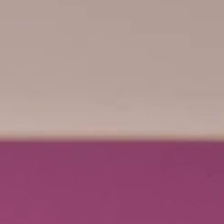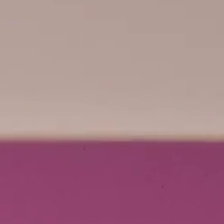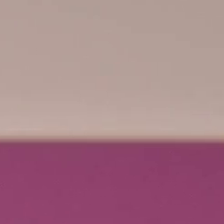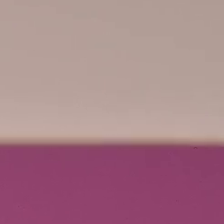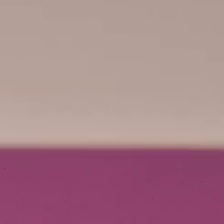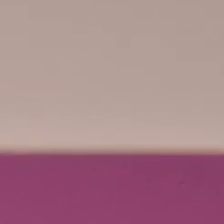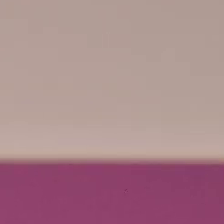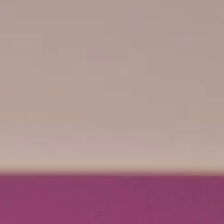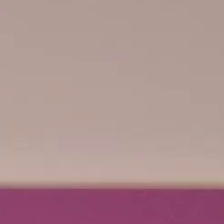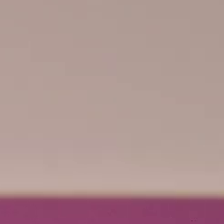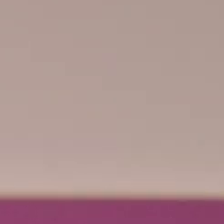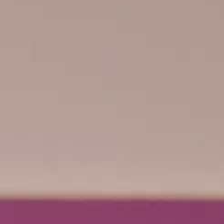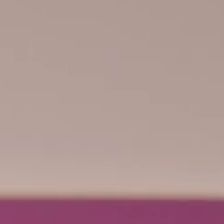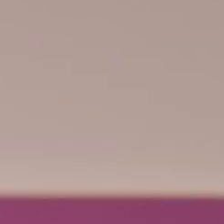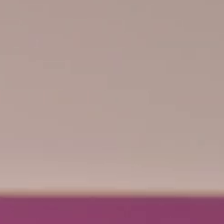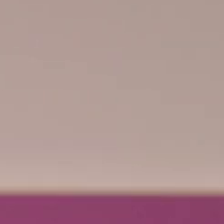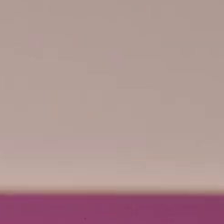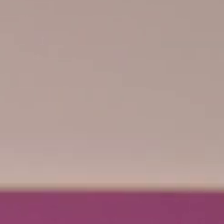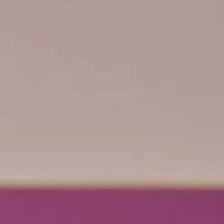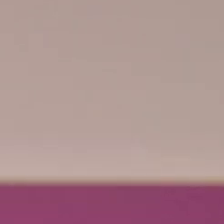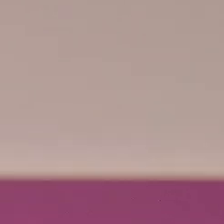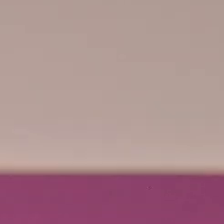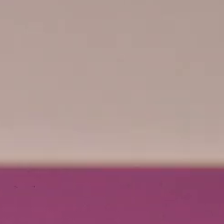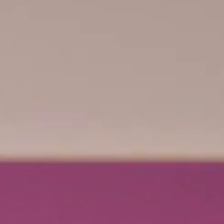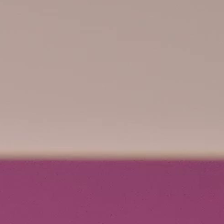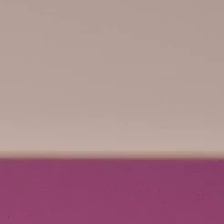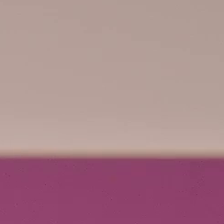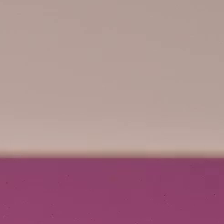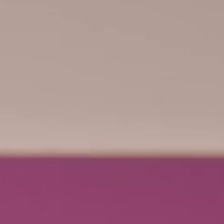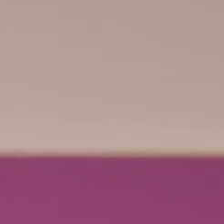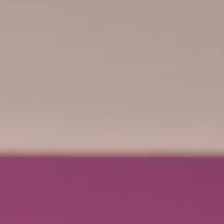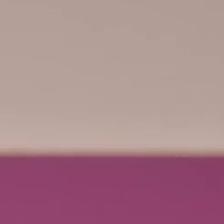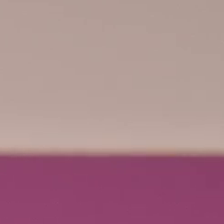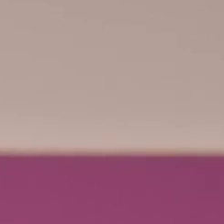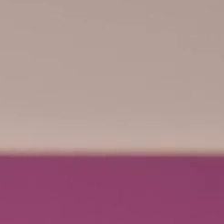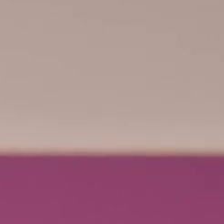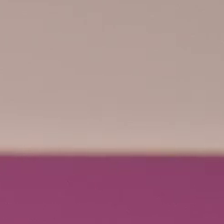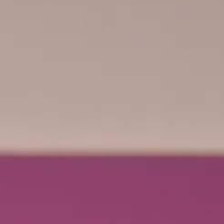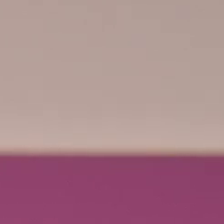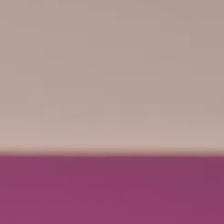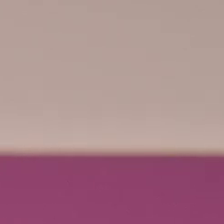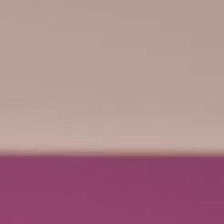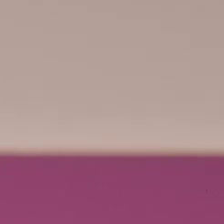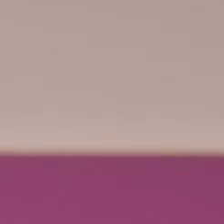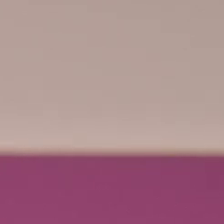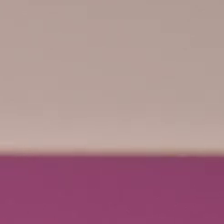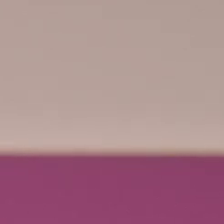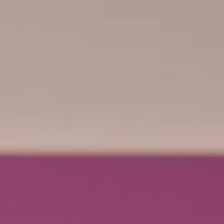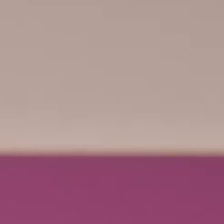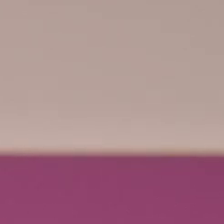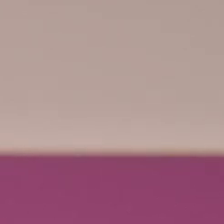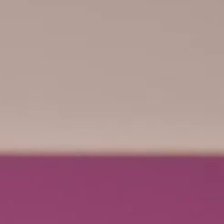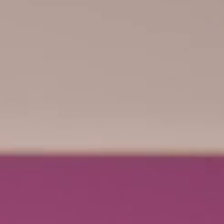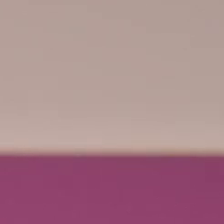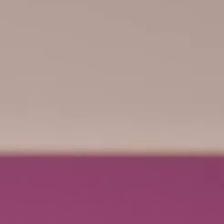Ihrem Studium viel Erfolg. Haben Sie eine gute Zeit in Kiel und vielleicht sehen wir uns mit dem einen oder